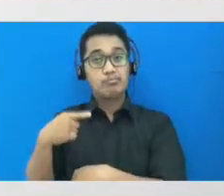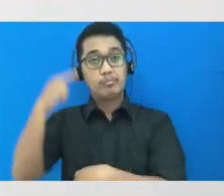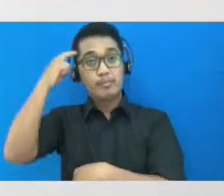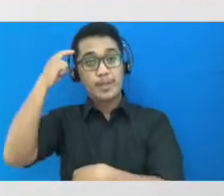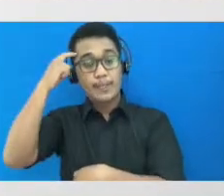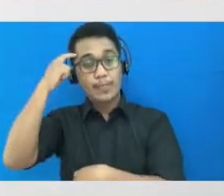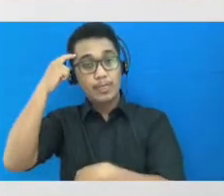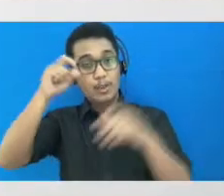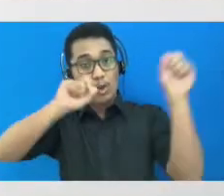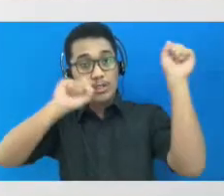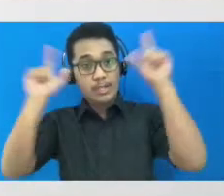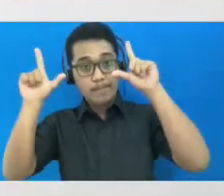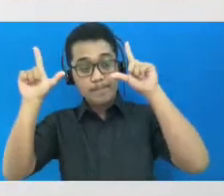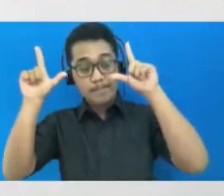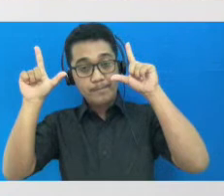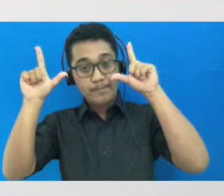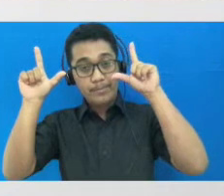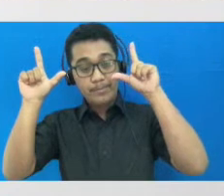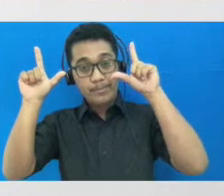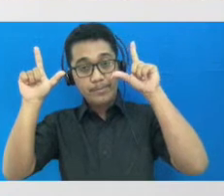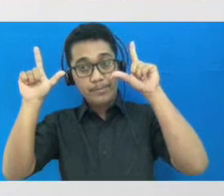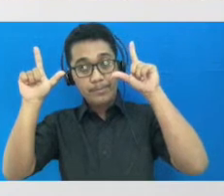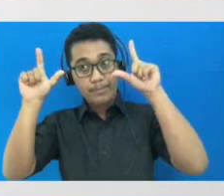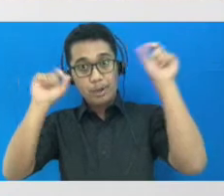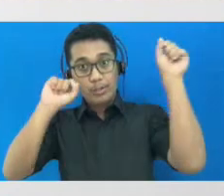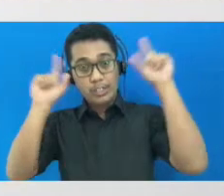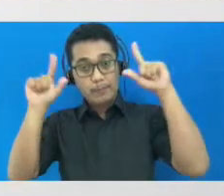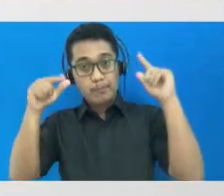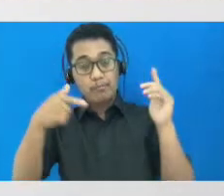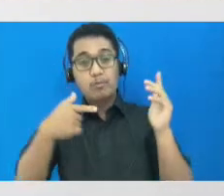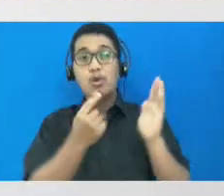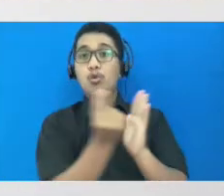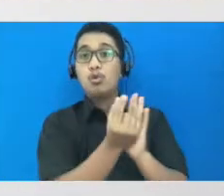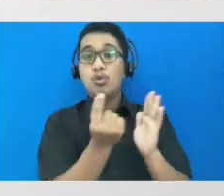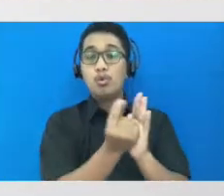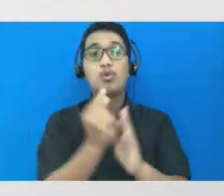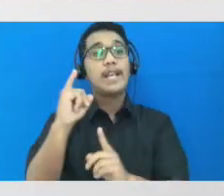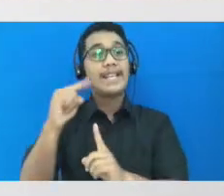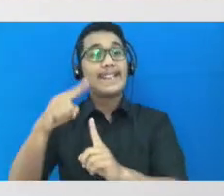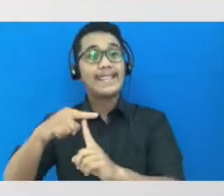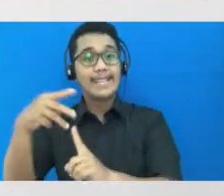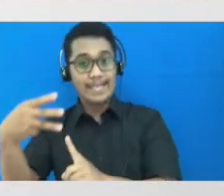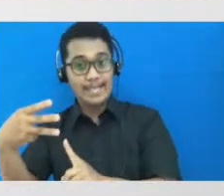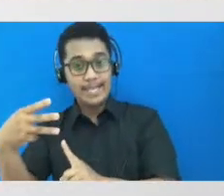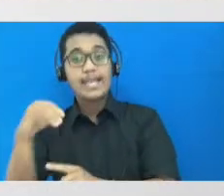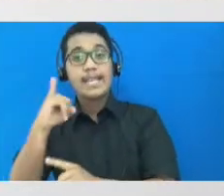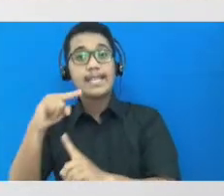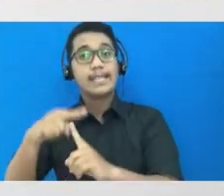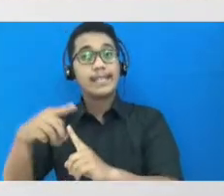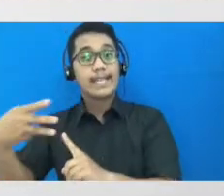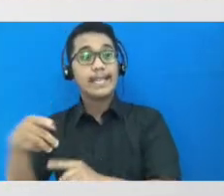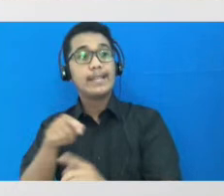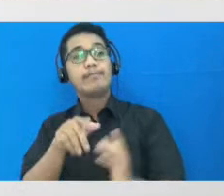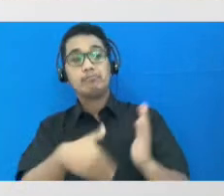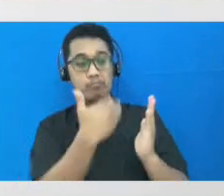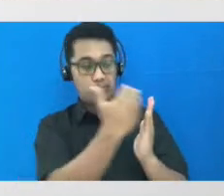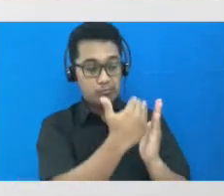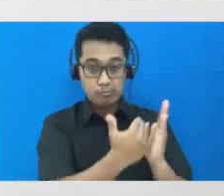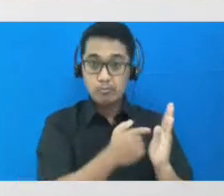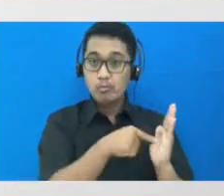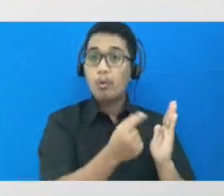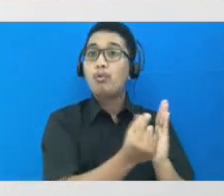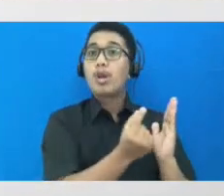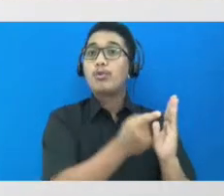konsep yang diusung di dalam Undang-Undang ITE. Bahwa di dalam Undang-Undang ITE itu ada